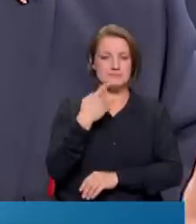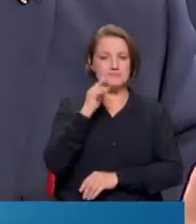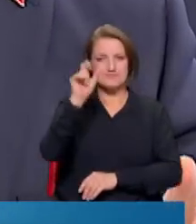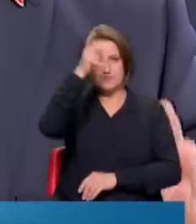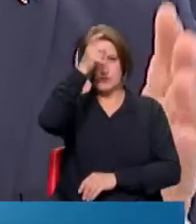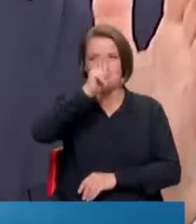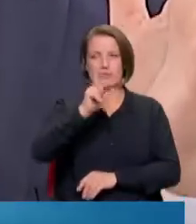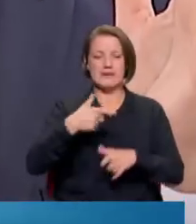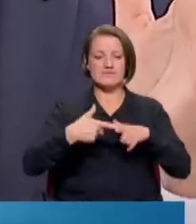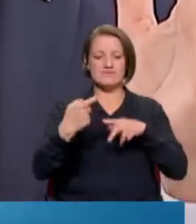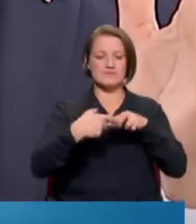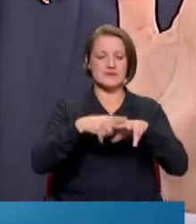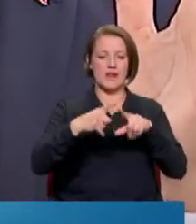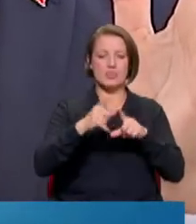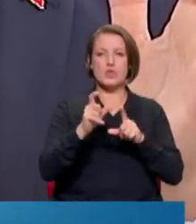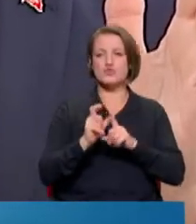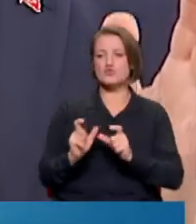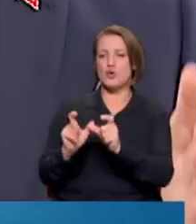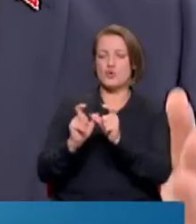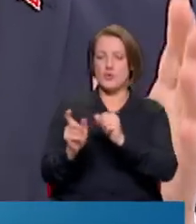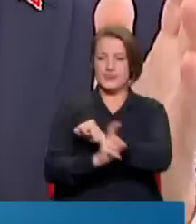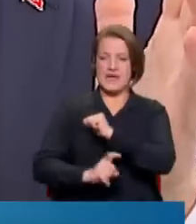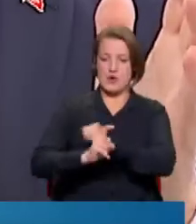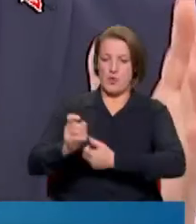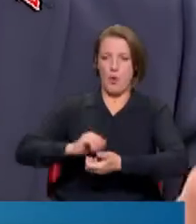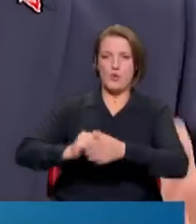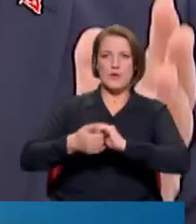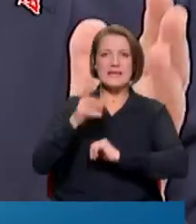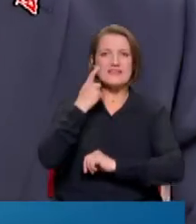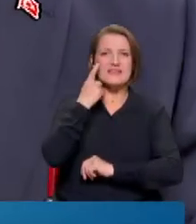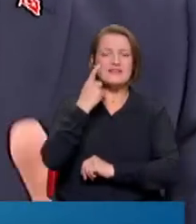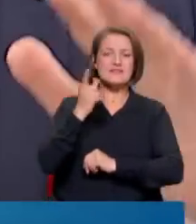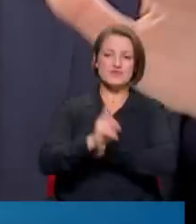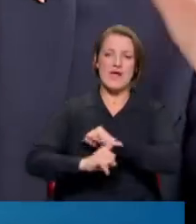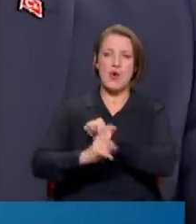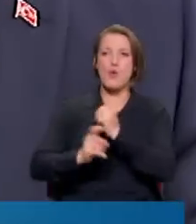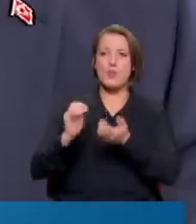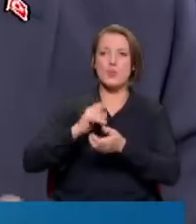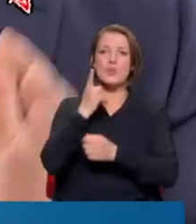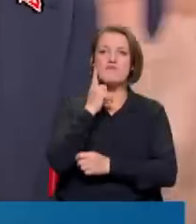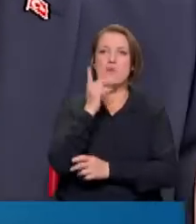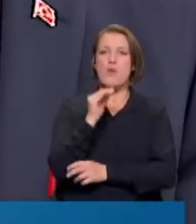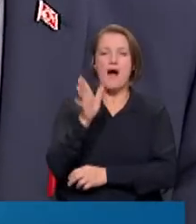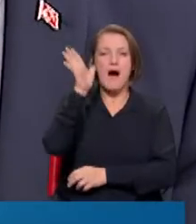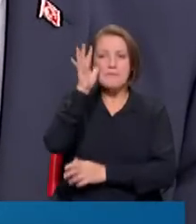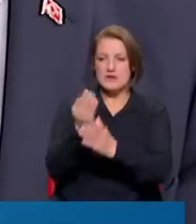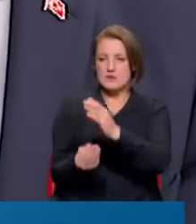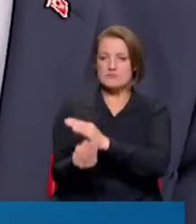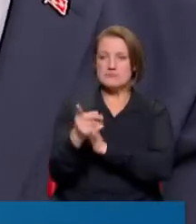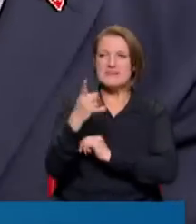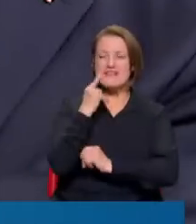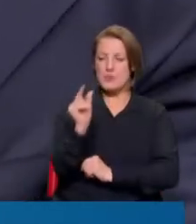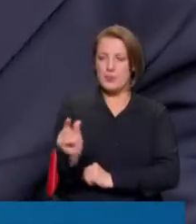Fırat'ın doğusundaki o terör örgüt terör devletçi dönüşen o ABD'nin oluşturduğu